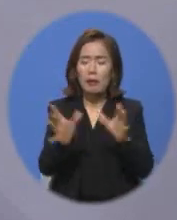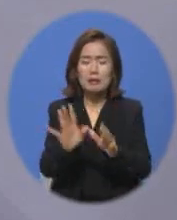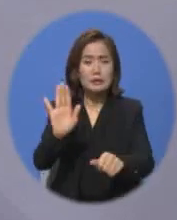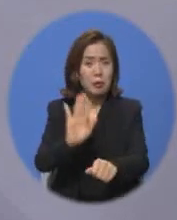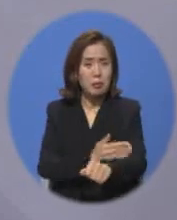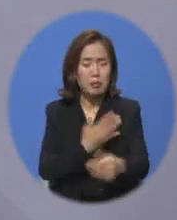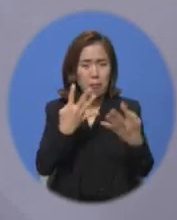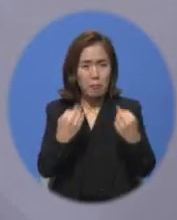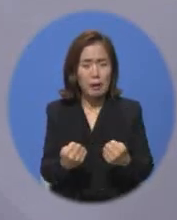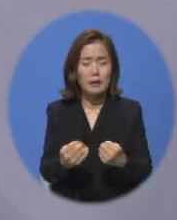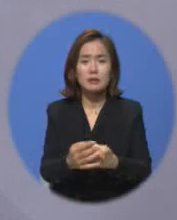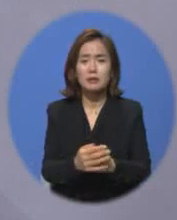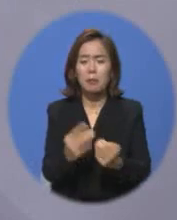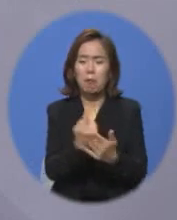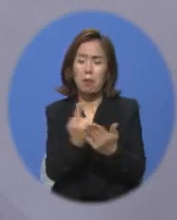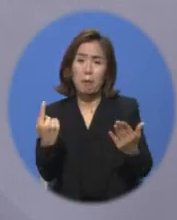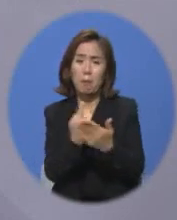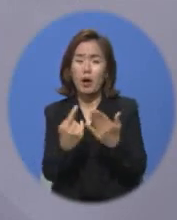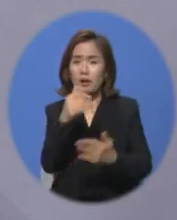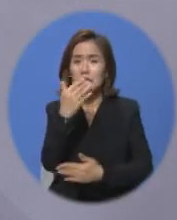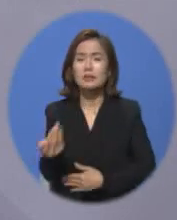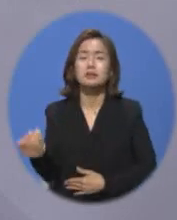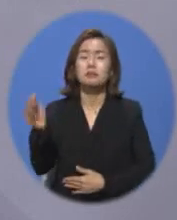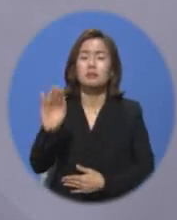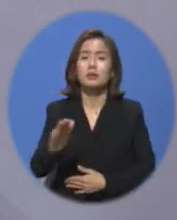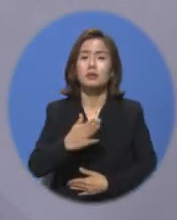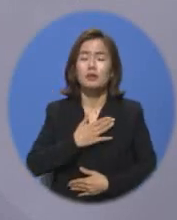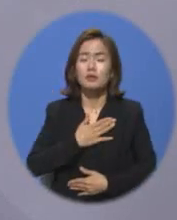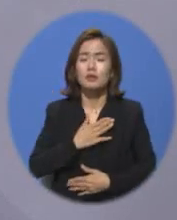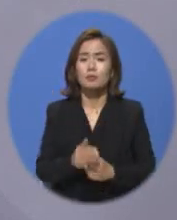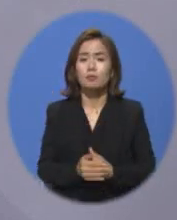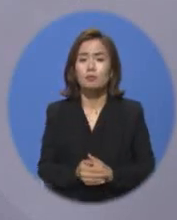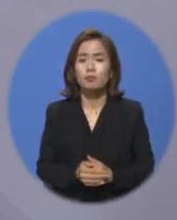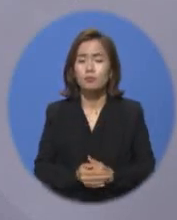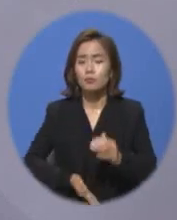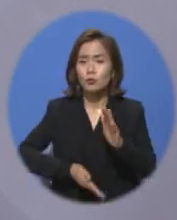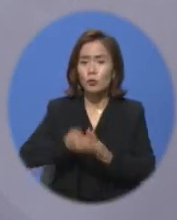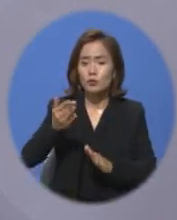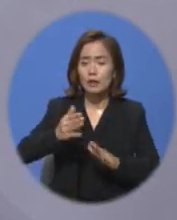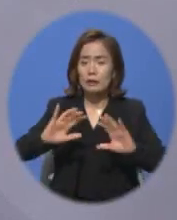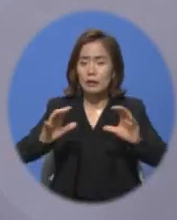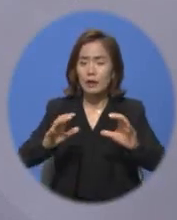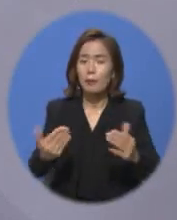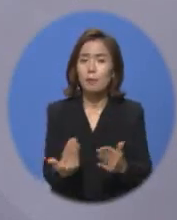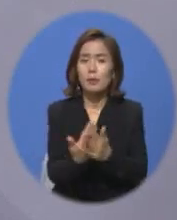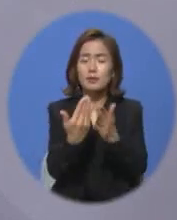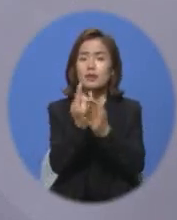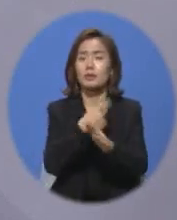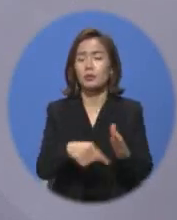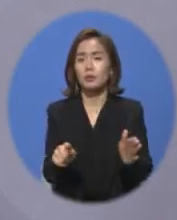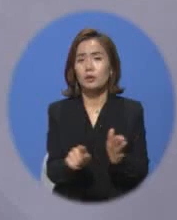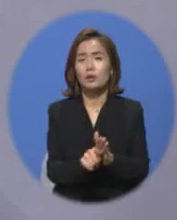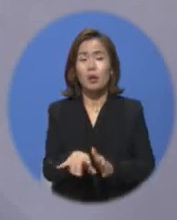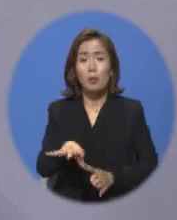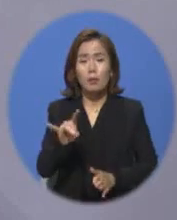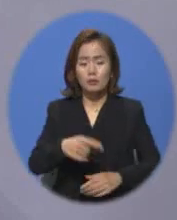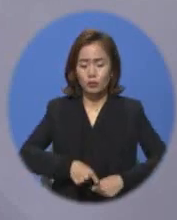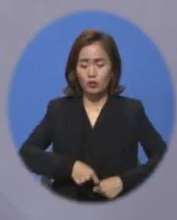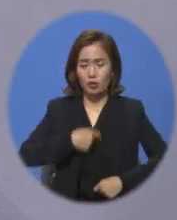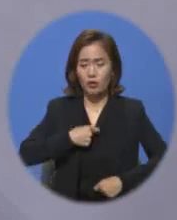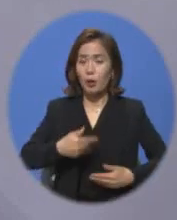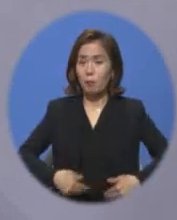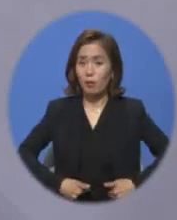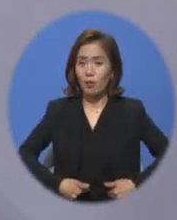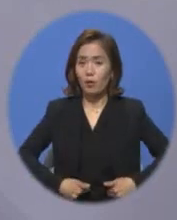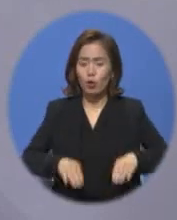고말하며 많은사람들이떠났지만말입니다.저는도시 나국가가발전하려면먼저 정의를